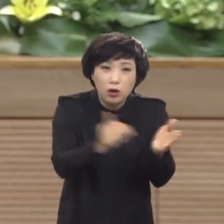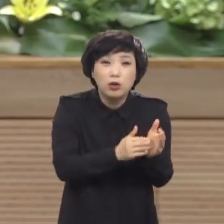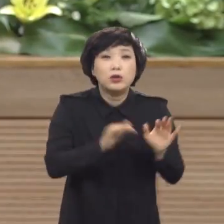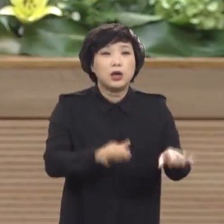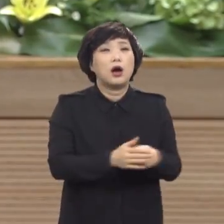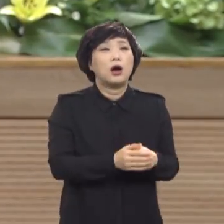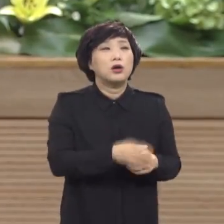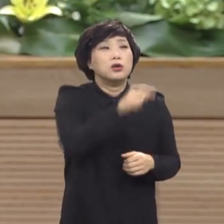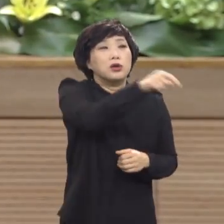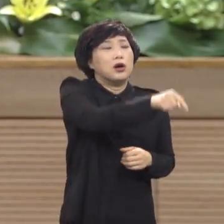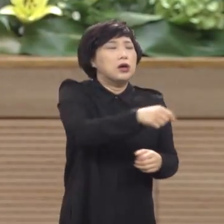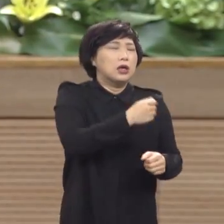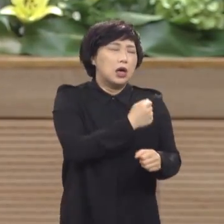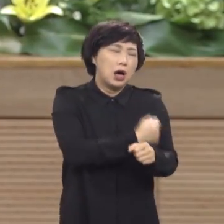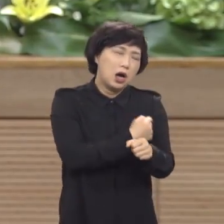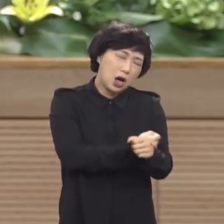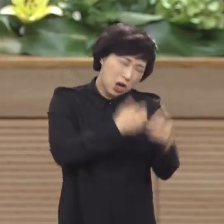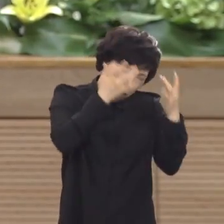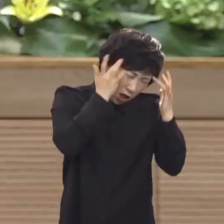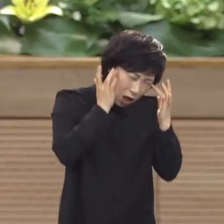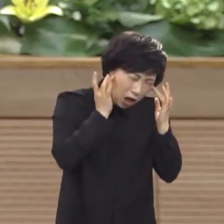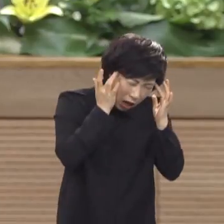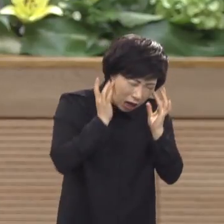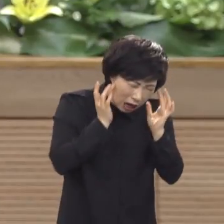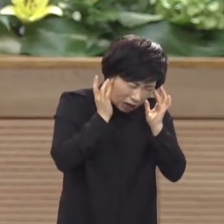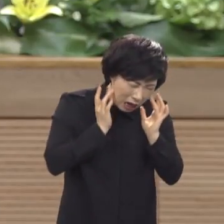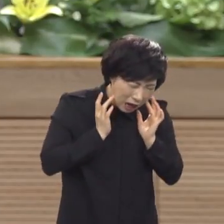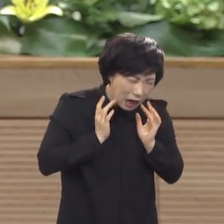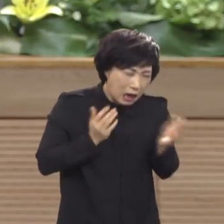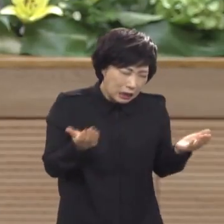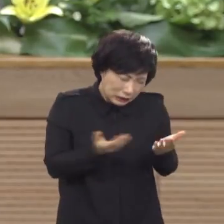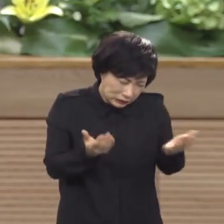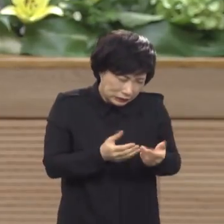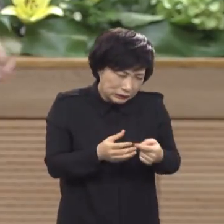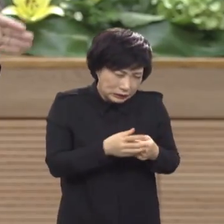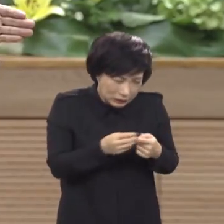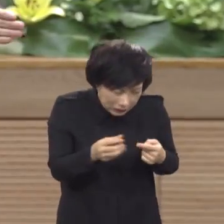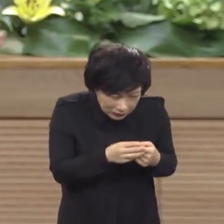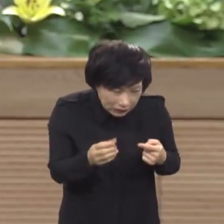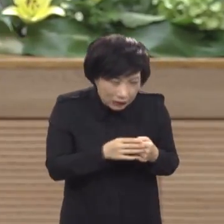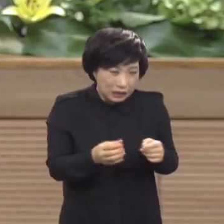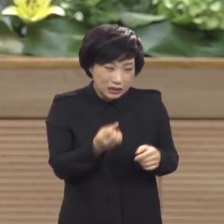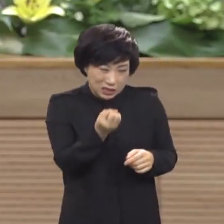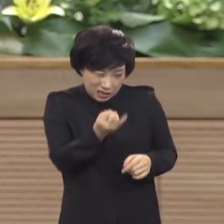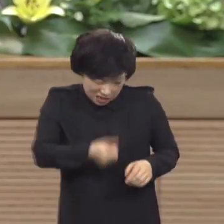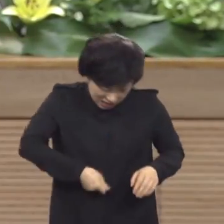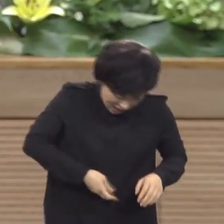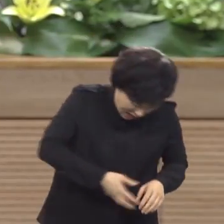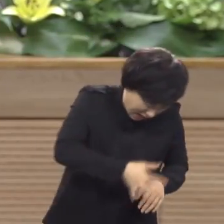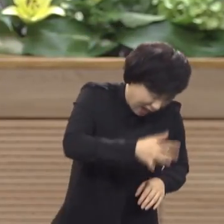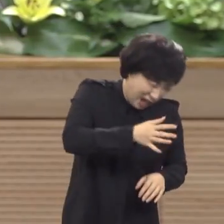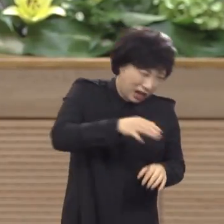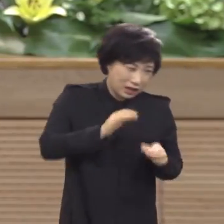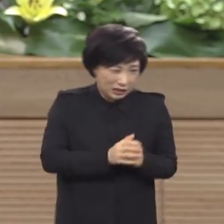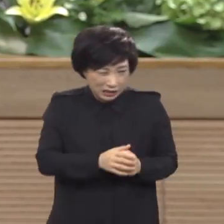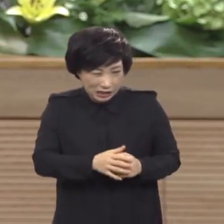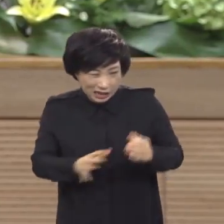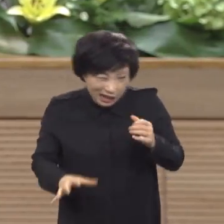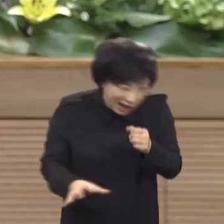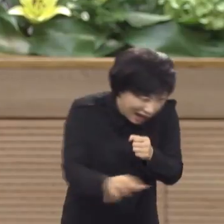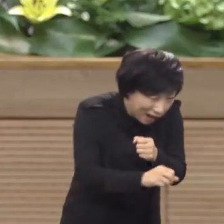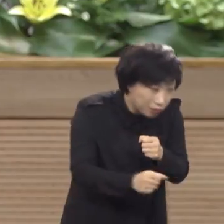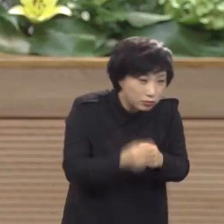흘리고 일해도 겨우 먹고 살아. 씨를 잘 심어서 가을에 잘